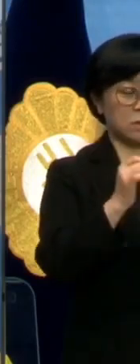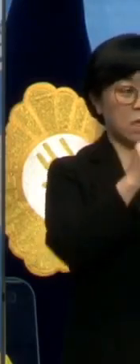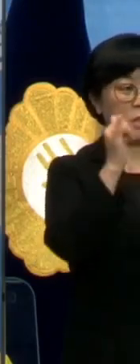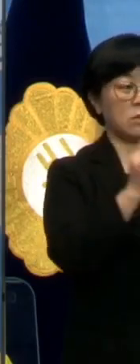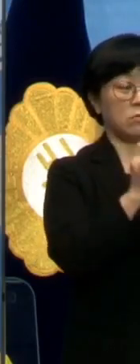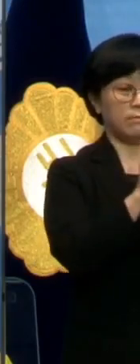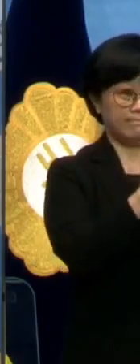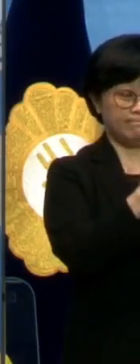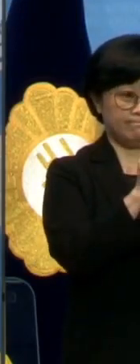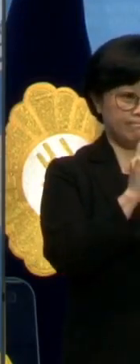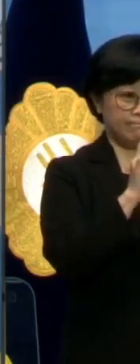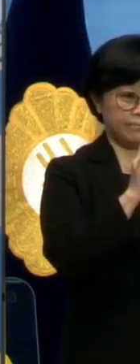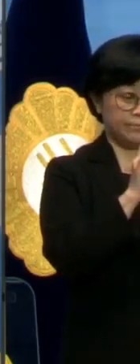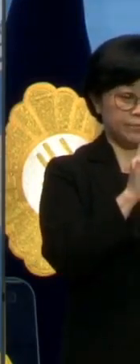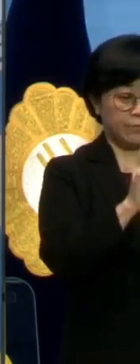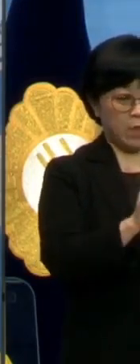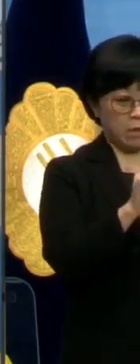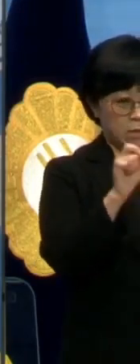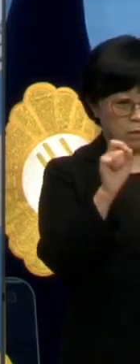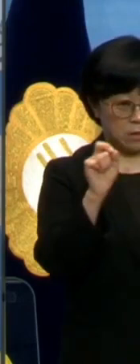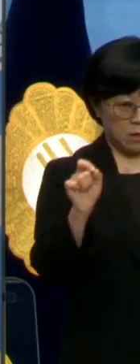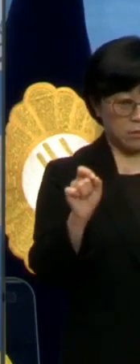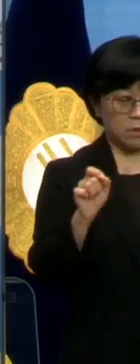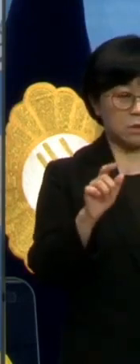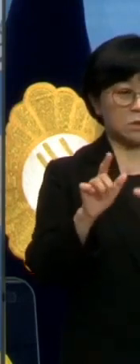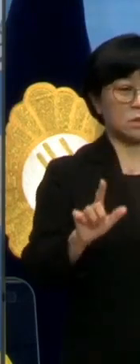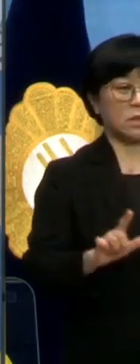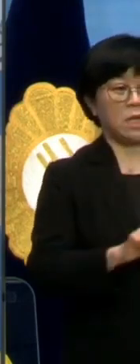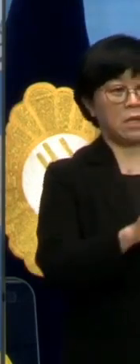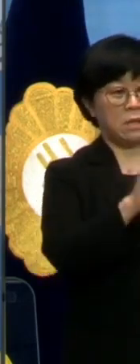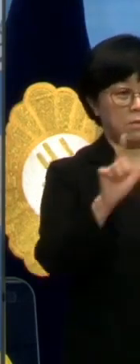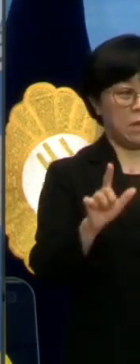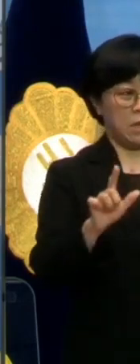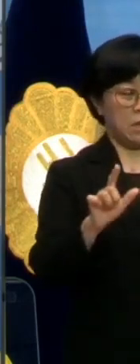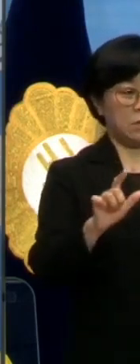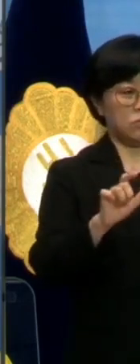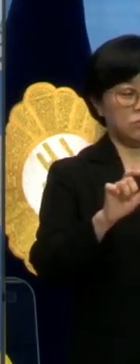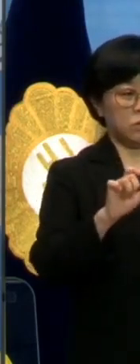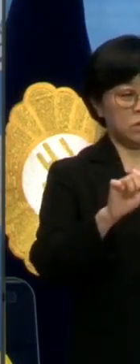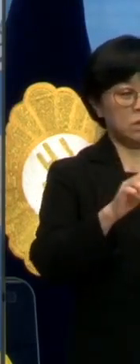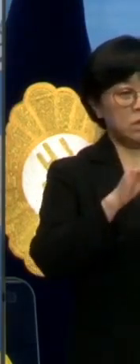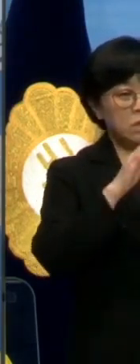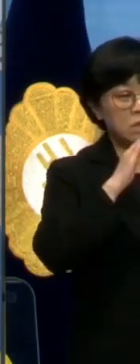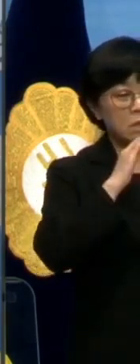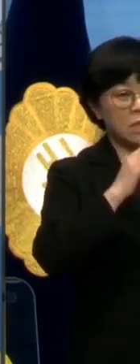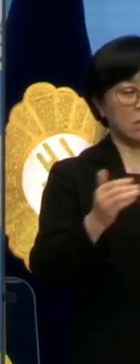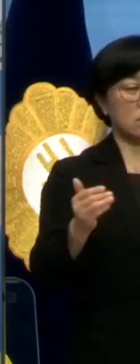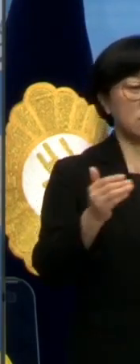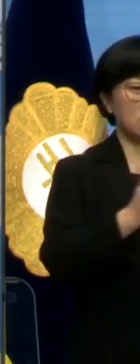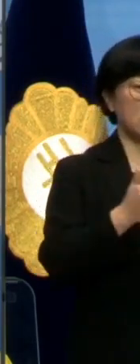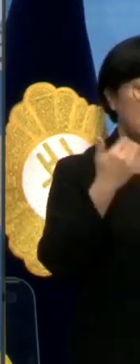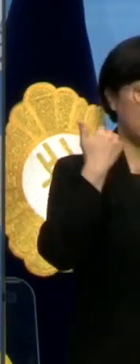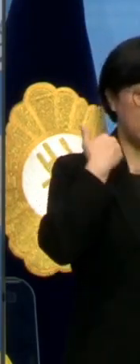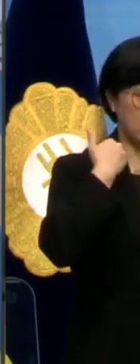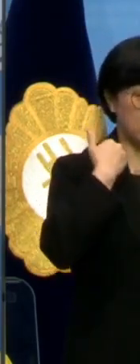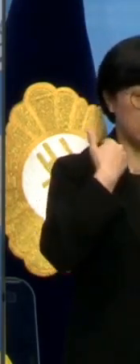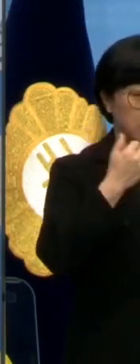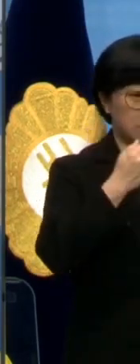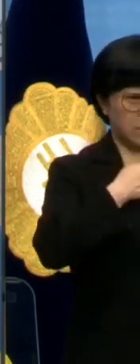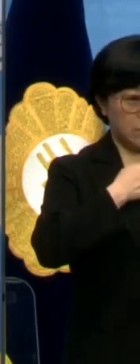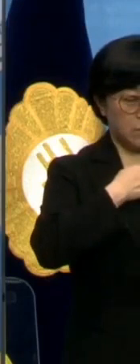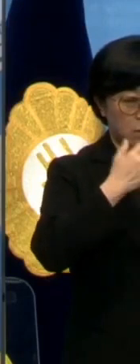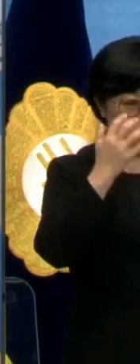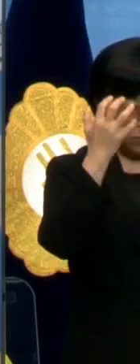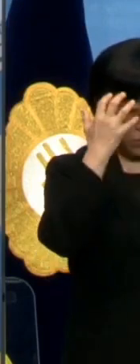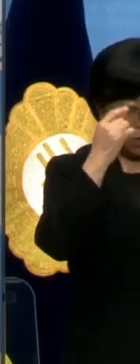거리두기가 연장되면서 벼랑 끝에 몰린 자영업자들은 끝을 알수 없는, 끝이 보이지 않는